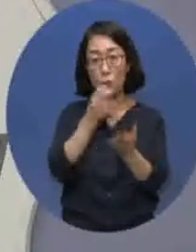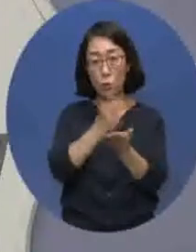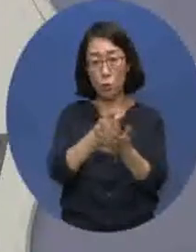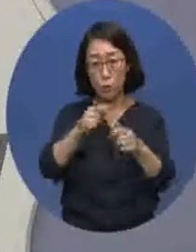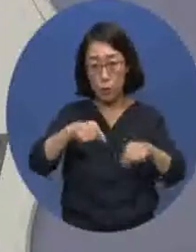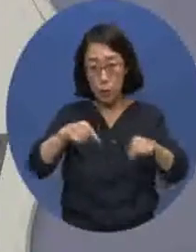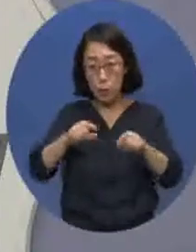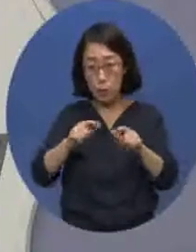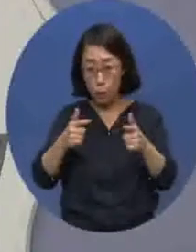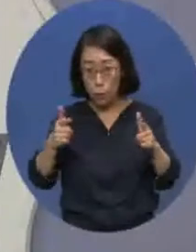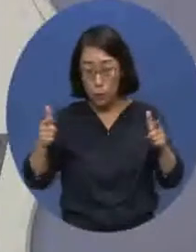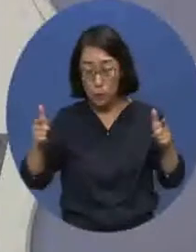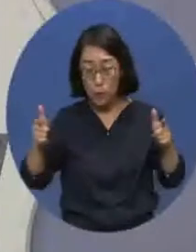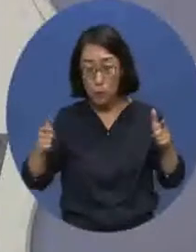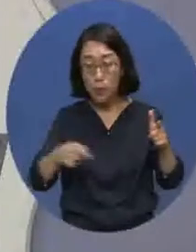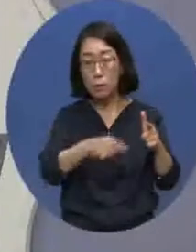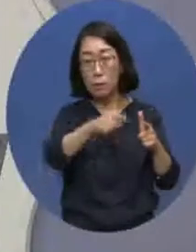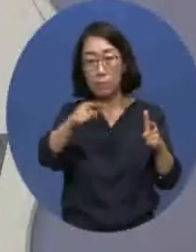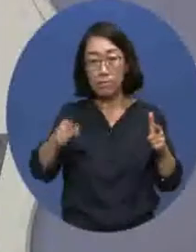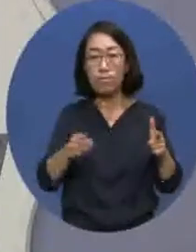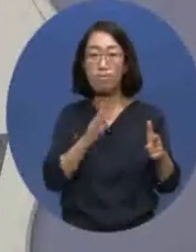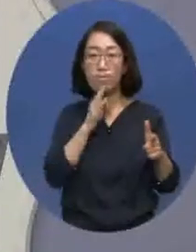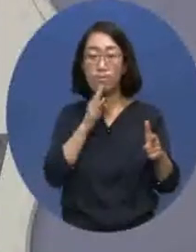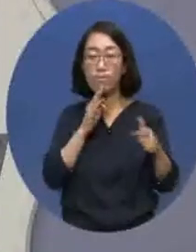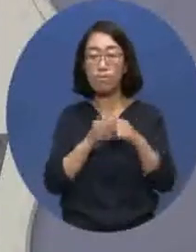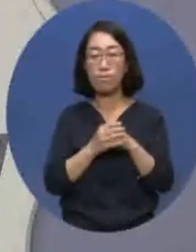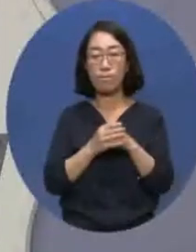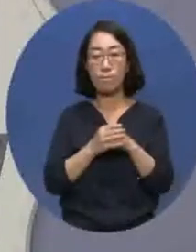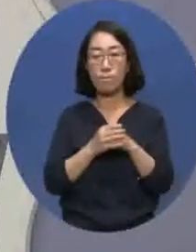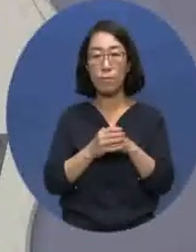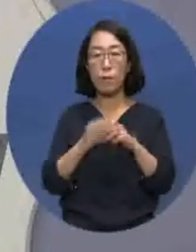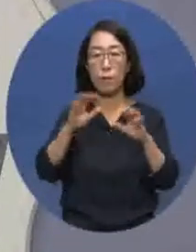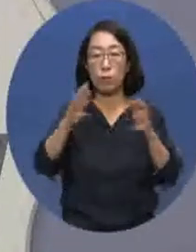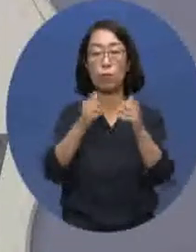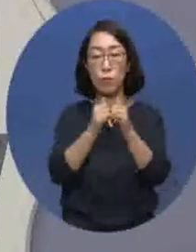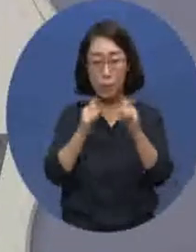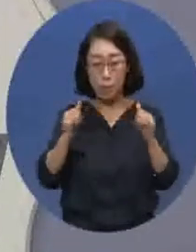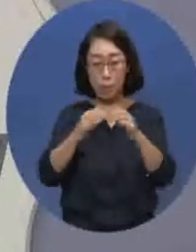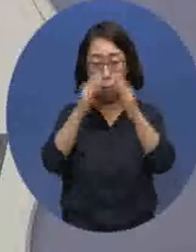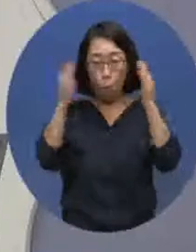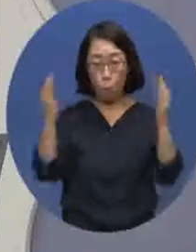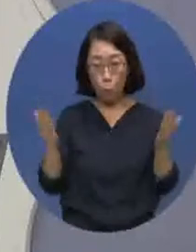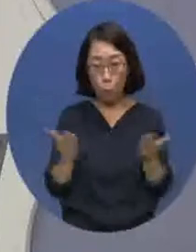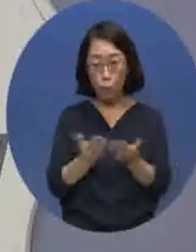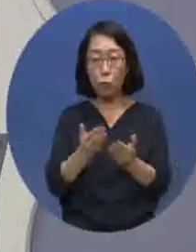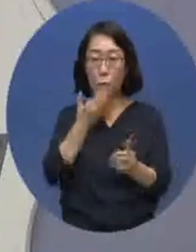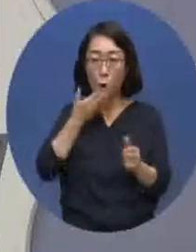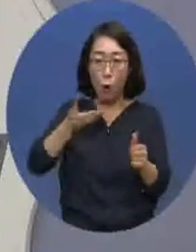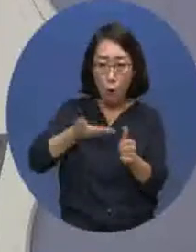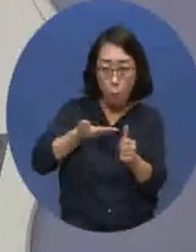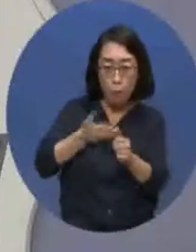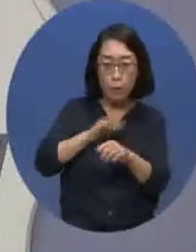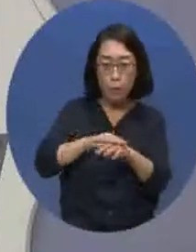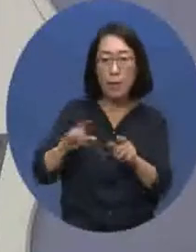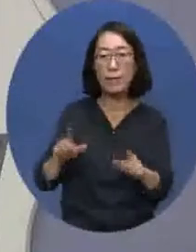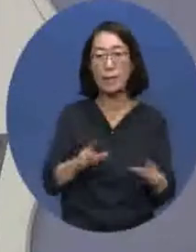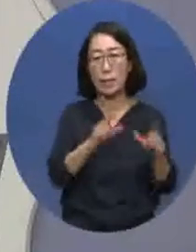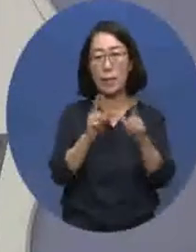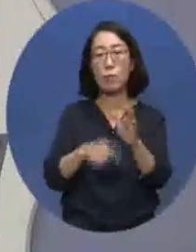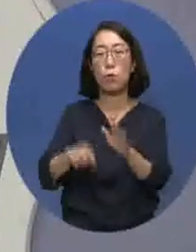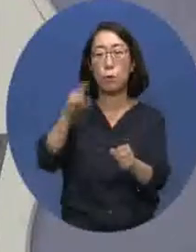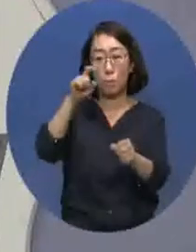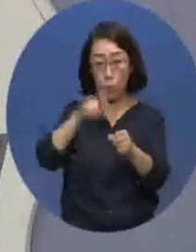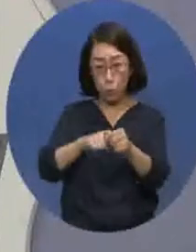사실은 그 정책 만으로는 우리가 어쨌든 국민들을 다 먹고 잘 먹고 잘 살게 하기 위해서